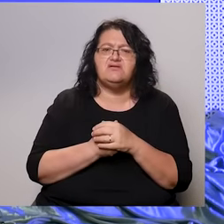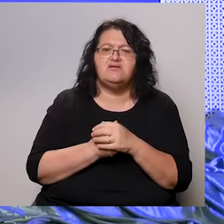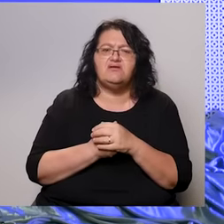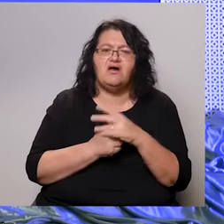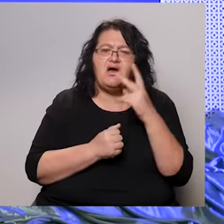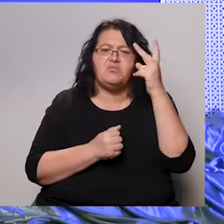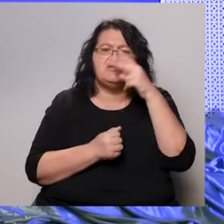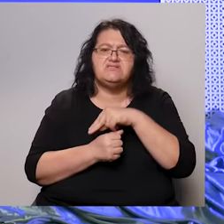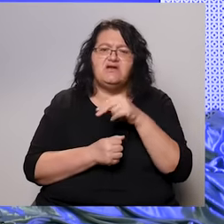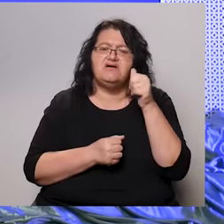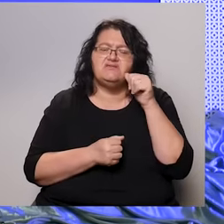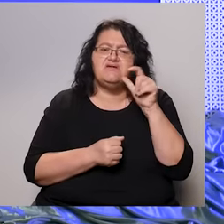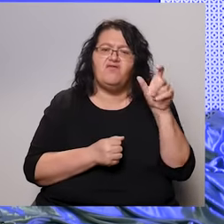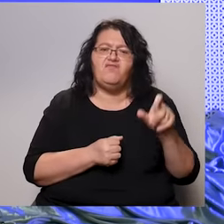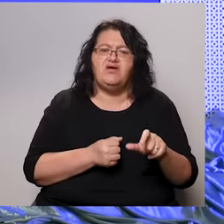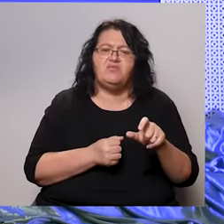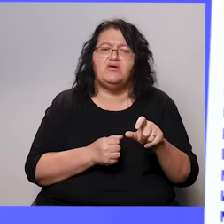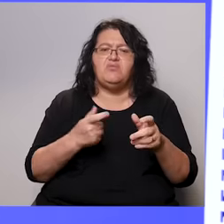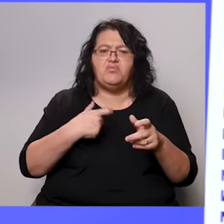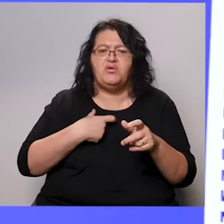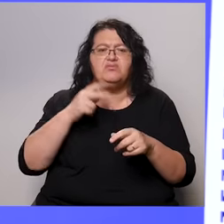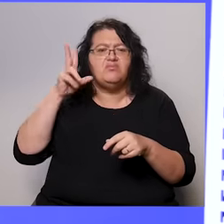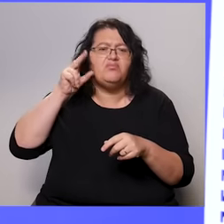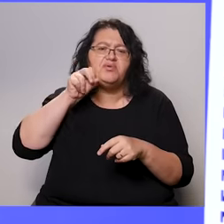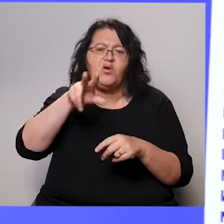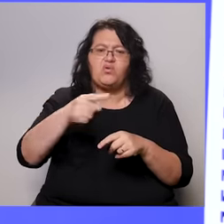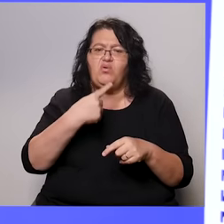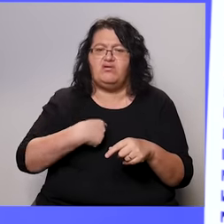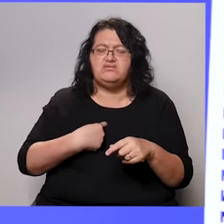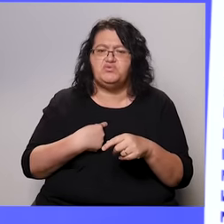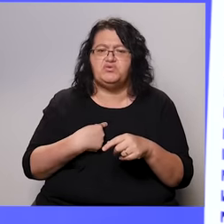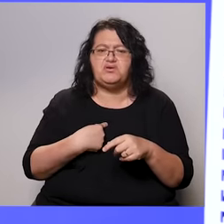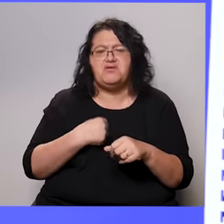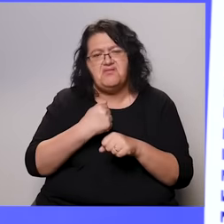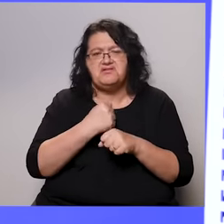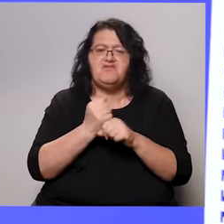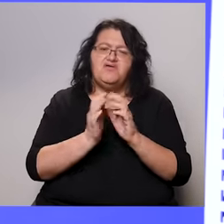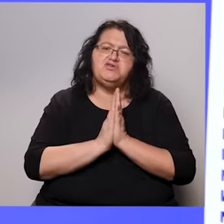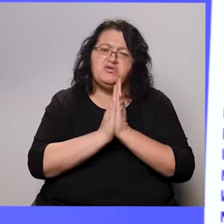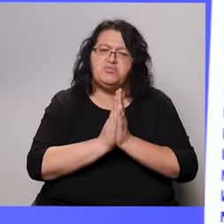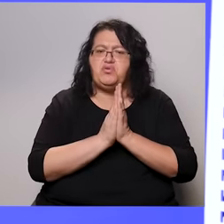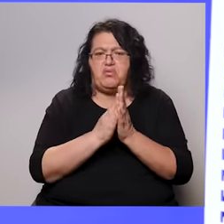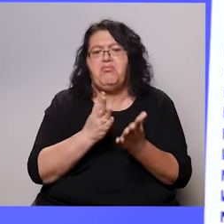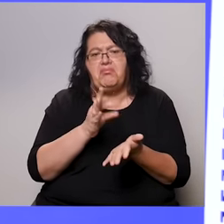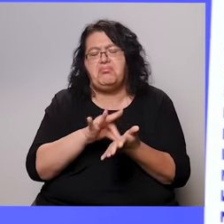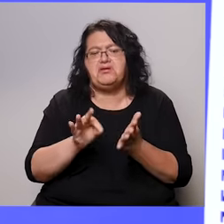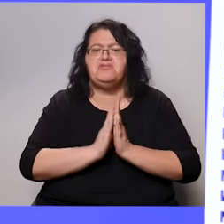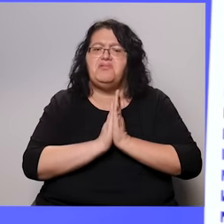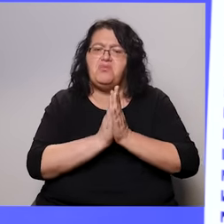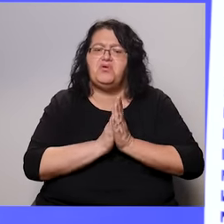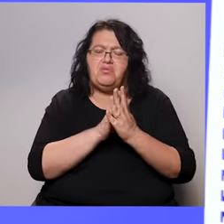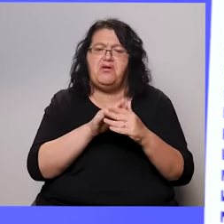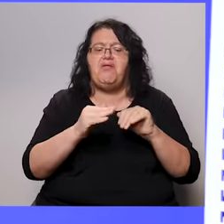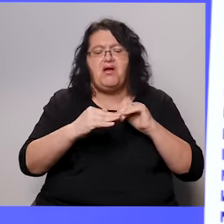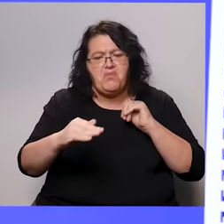dat seama că sora are dar de prorocie. Hai să facem o rugăciune, ne-am rugat, ne-am pus la masă.